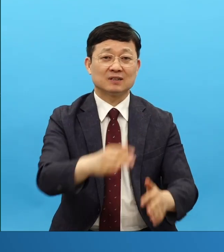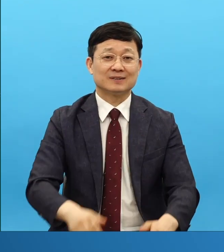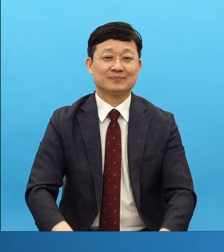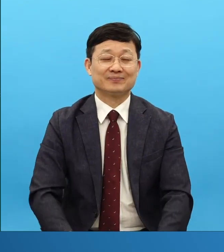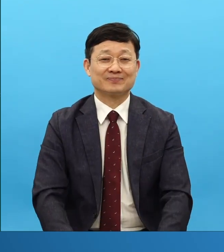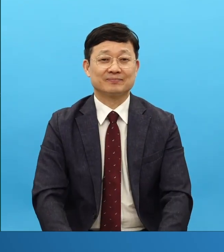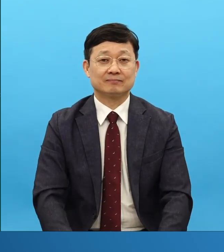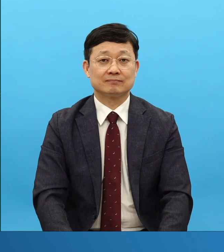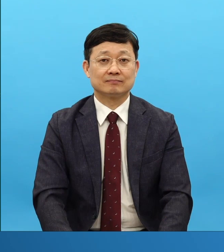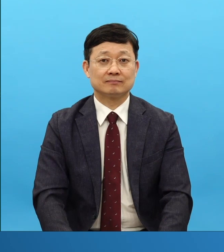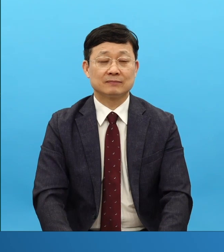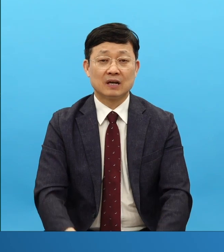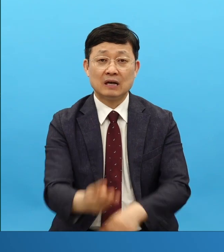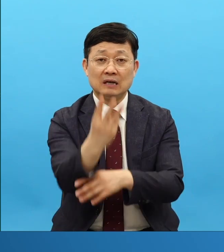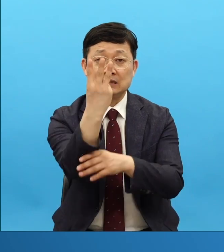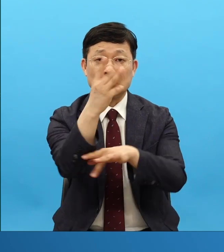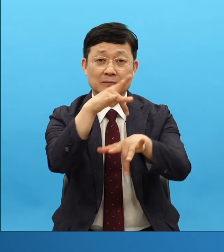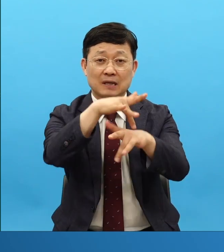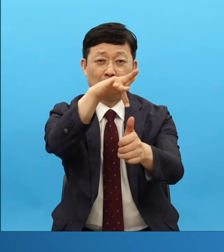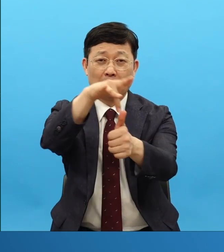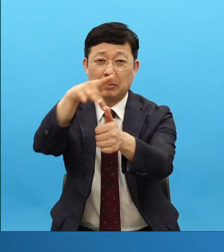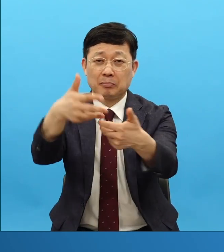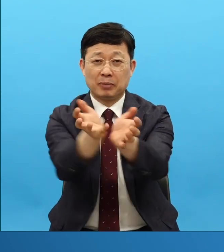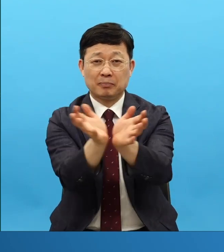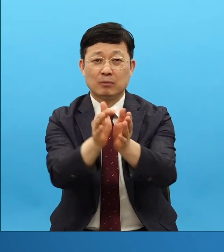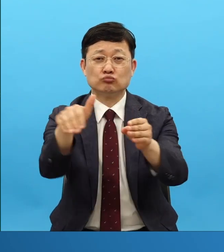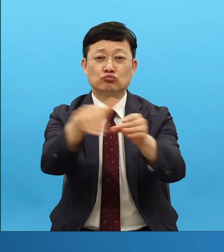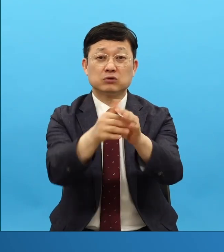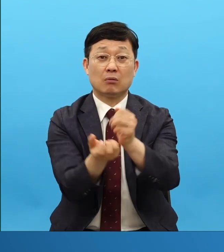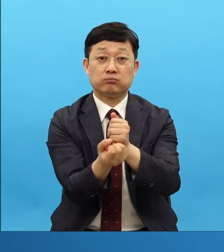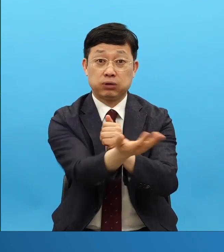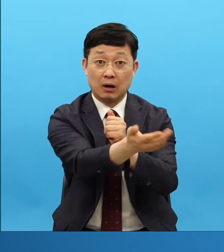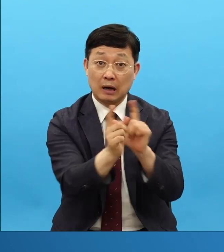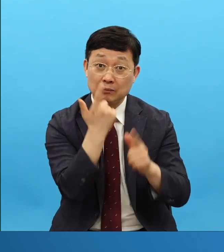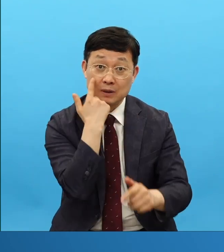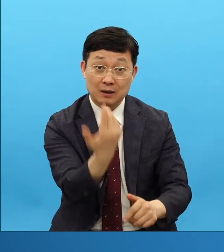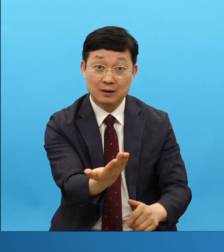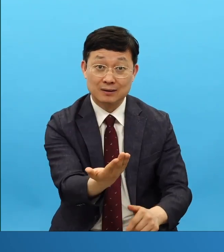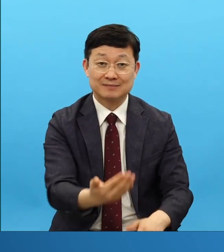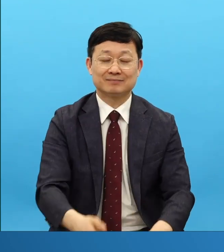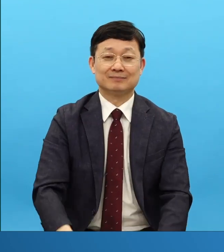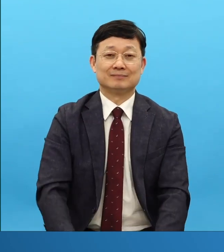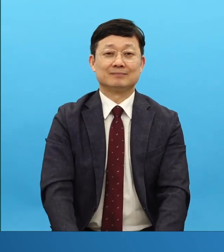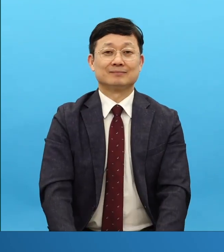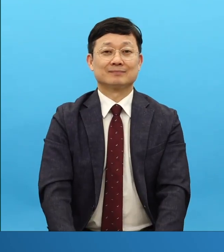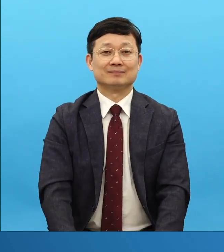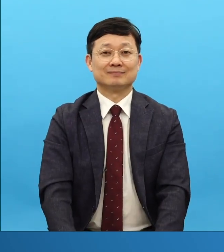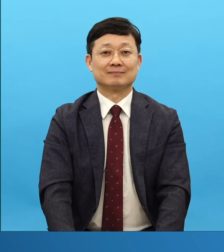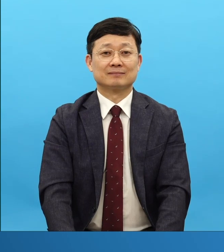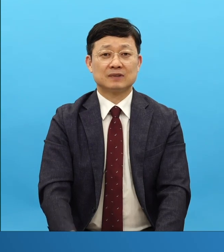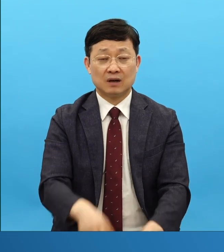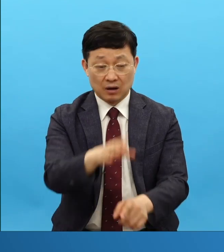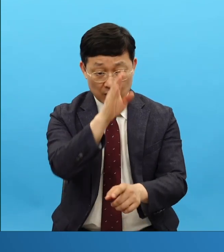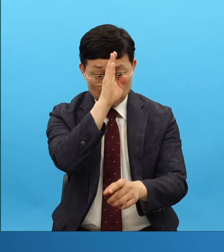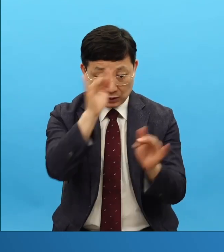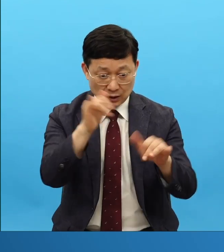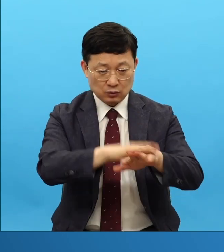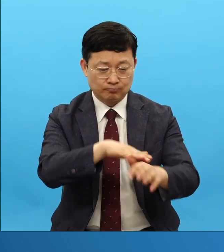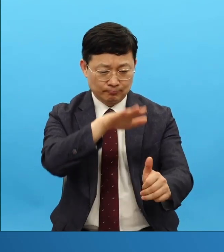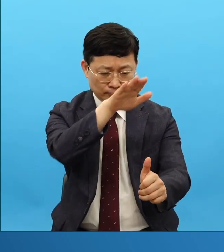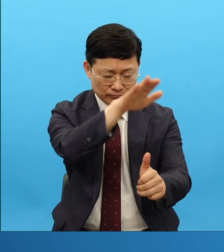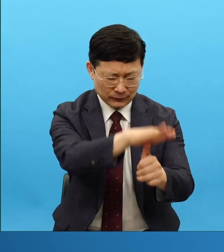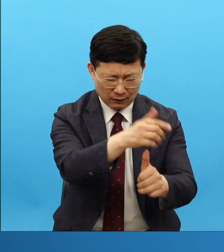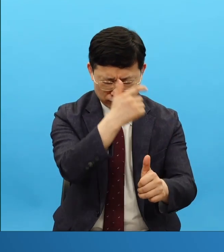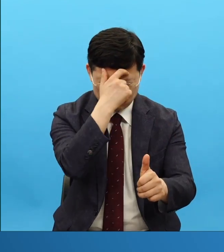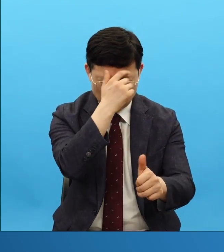지금 3단체가 귀신 문화 아닙니까? The three organizations, they're the demonic culture. 그런 병든 자의 손을 나으리라. And